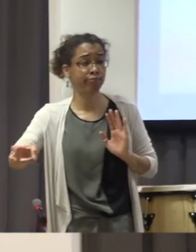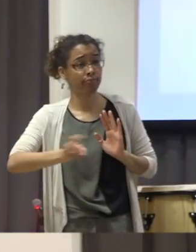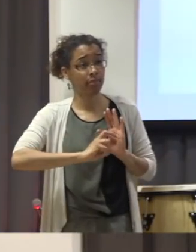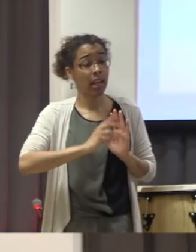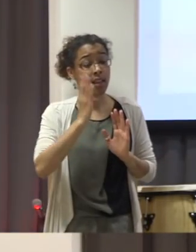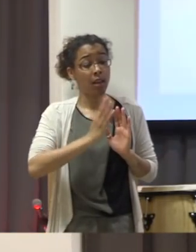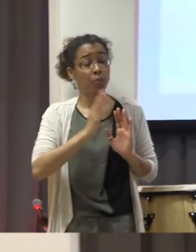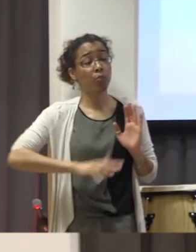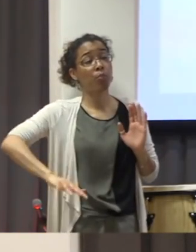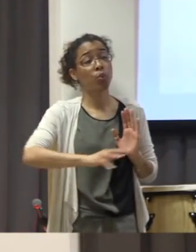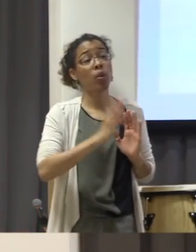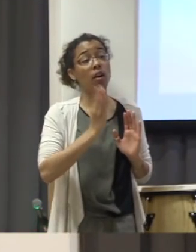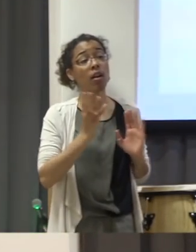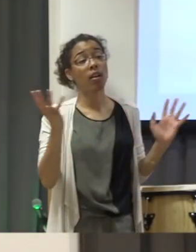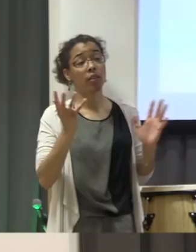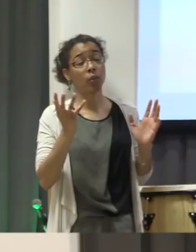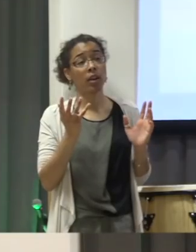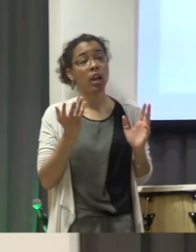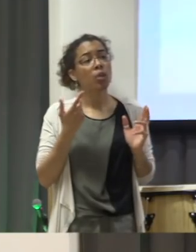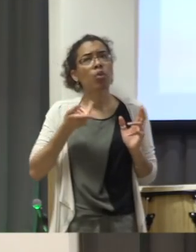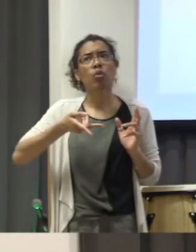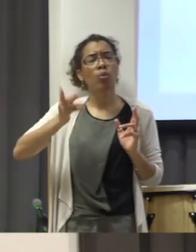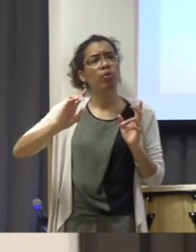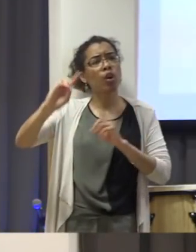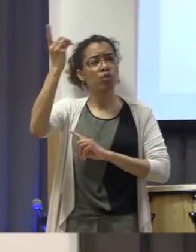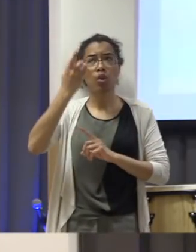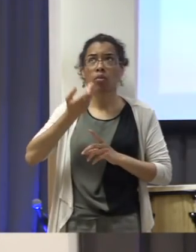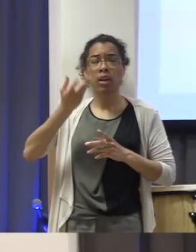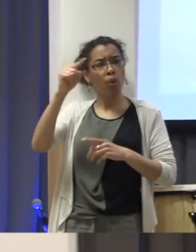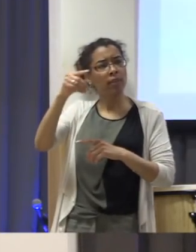fallait aussi apprendre à craindre l'Éternel.